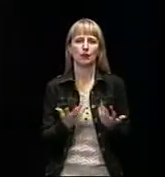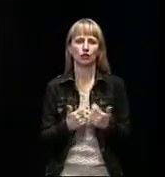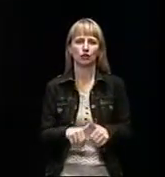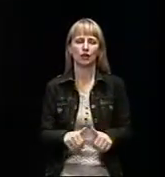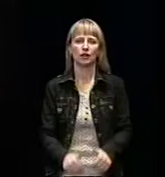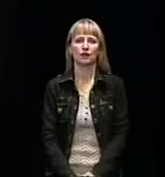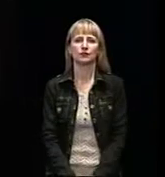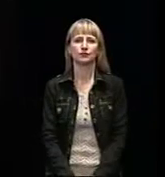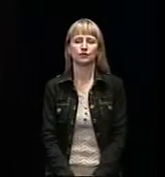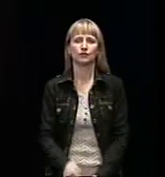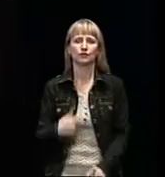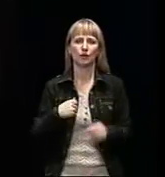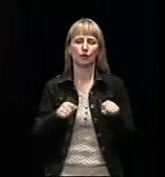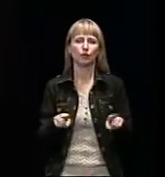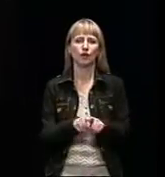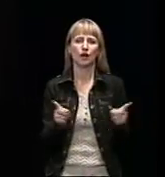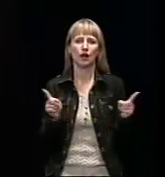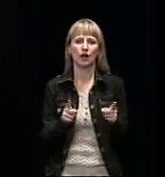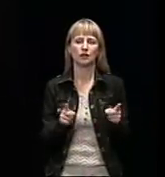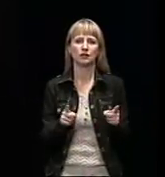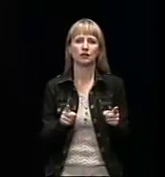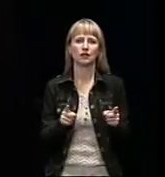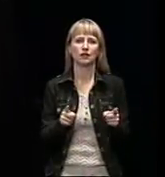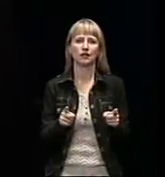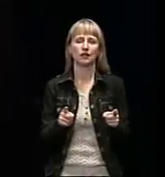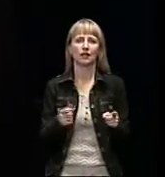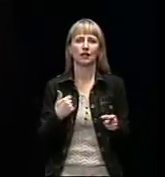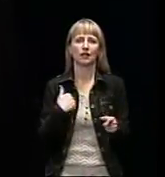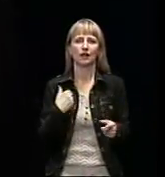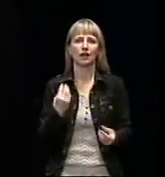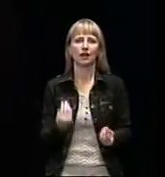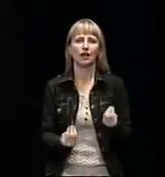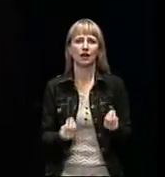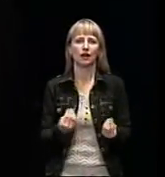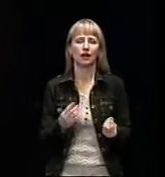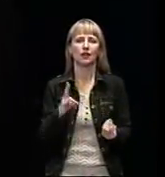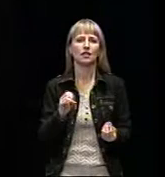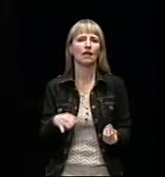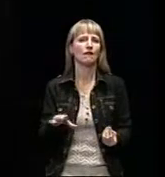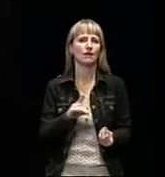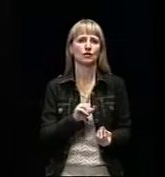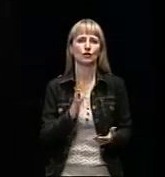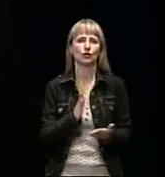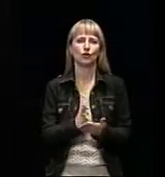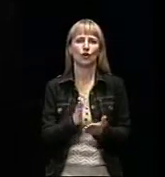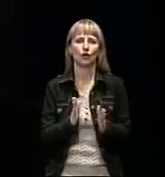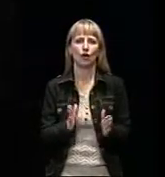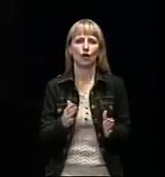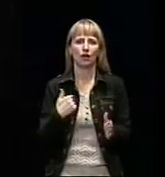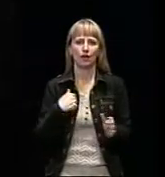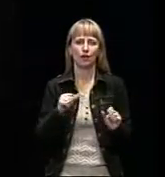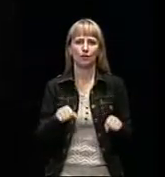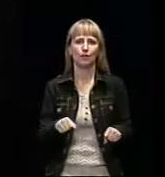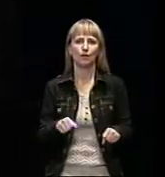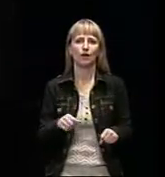То есть я вот могу так вкратце это... Я играл на всем, что только мне под руку подворачивалось.